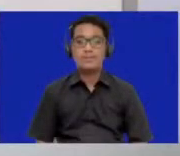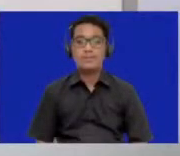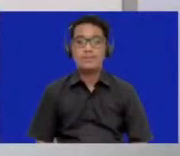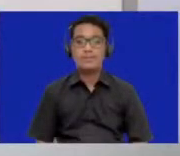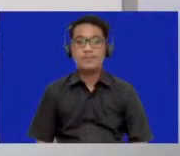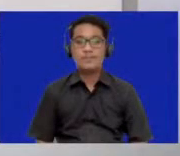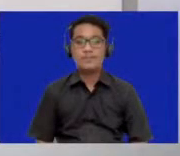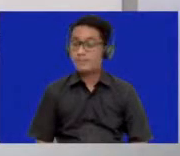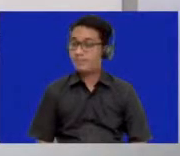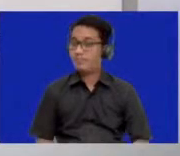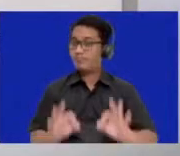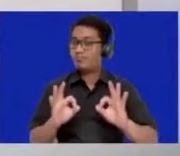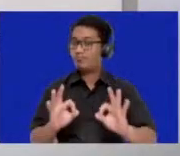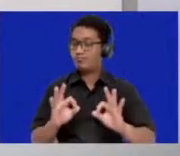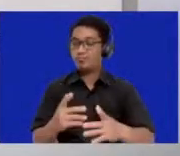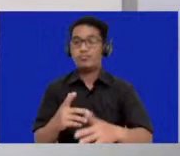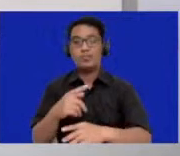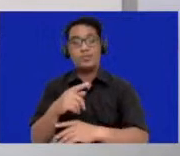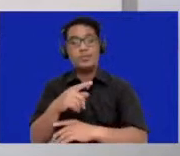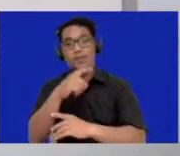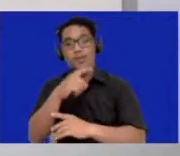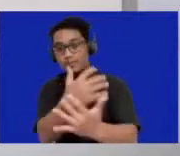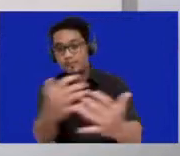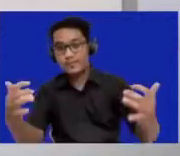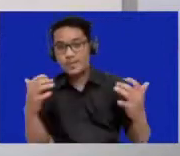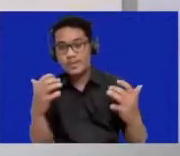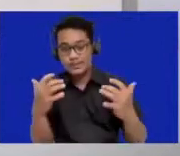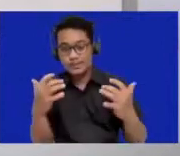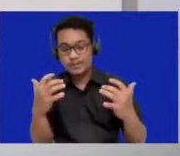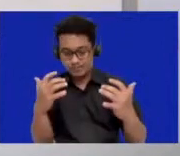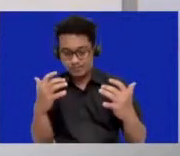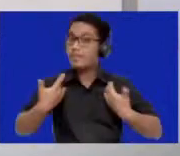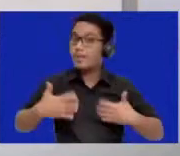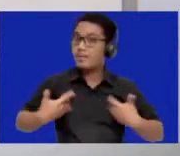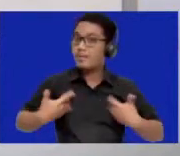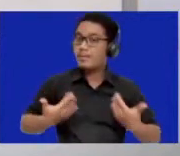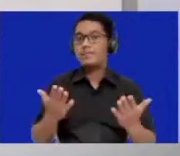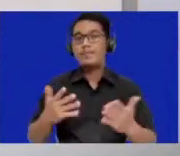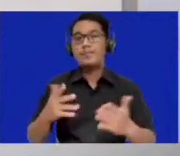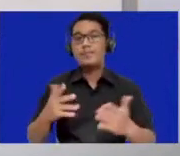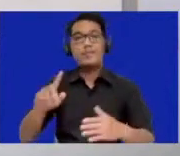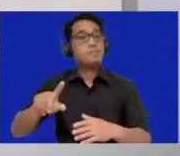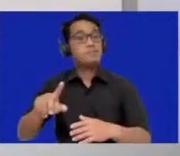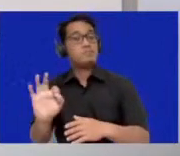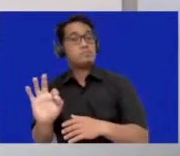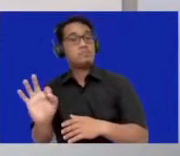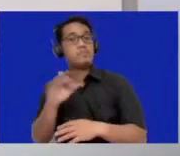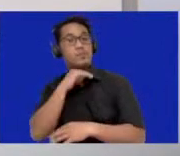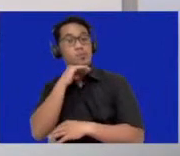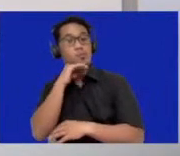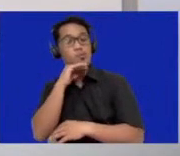So ladies and gentlemen, without any further ado, we would like to invite our first speaker in this session. For